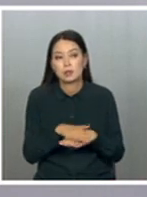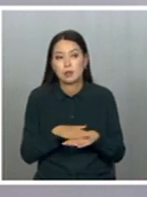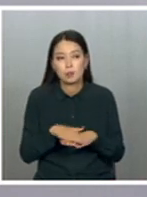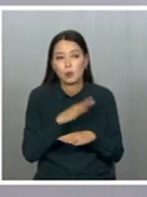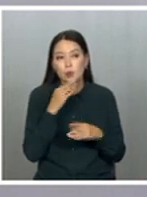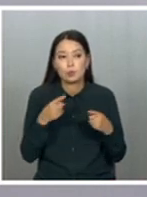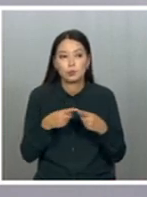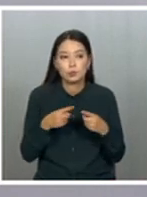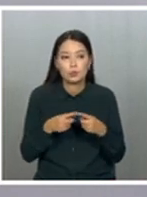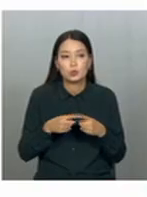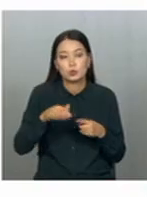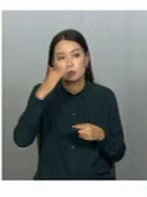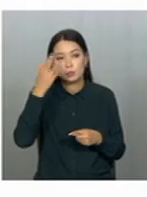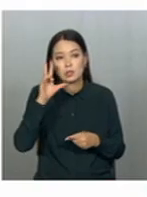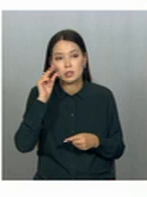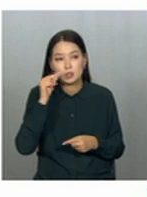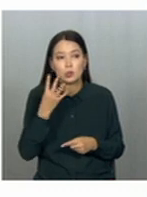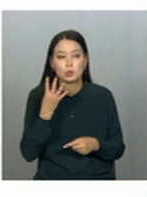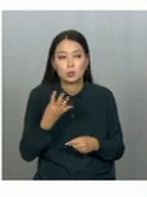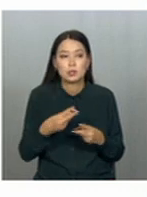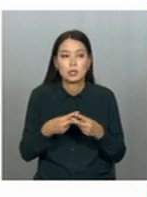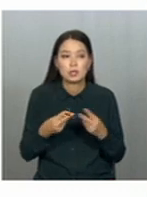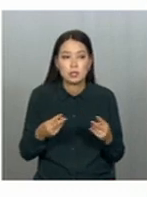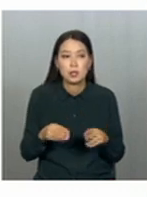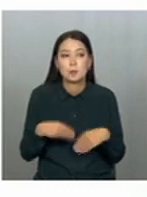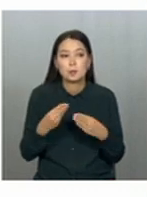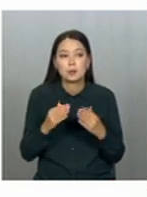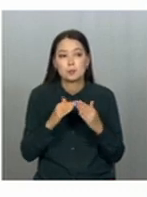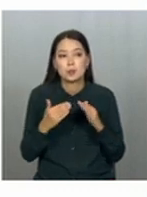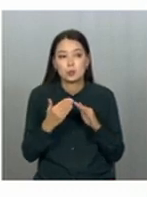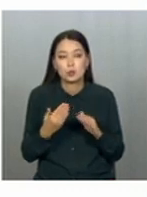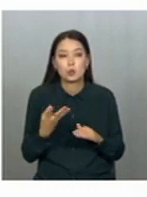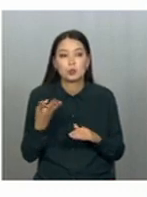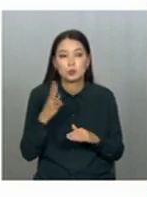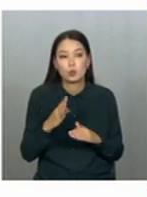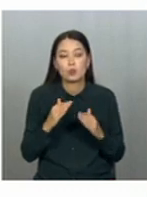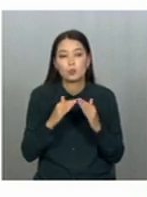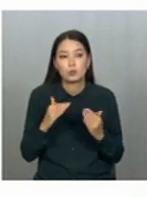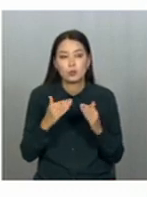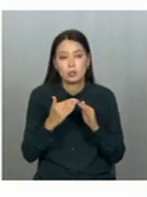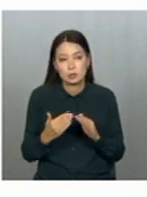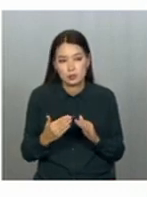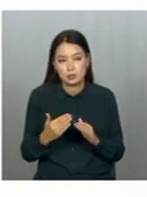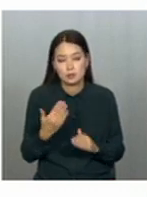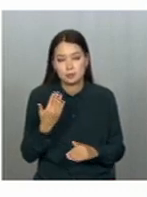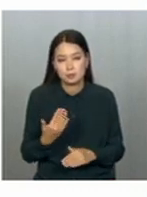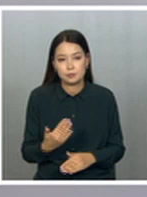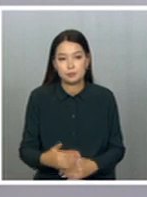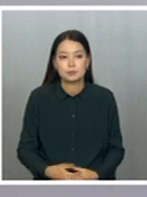бұрыш төбелерінің саны 4-ке тең. Берілген пирамида 4 бұрышты қиық